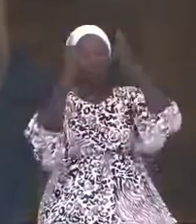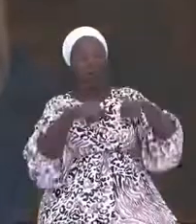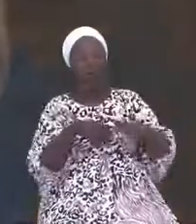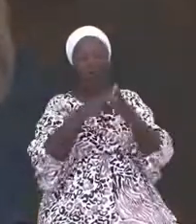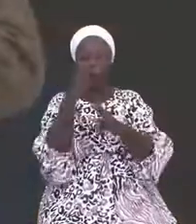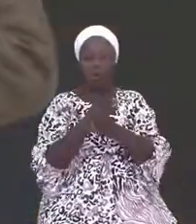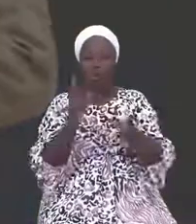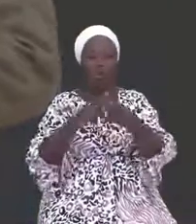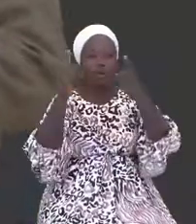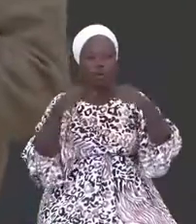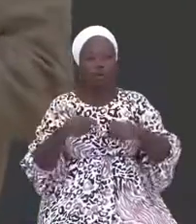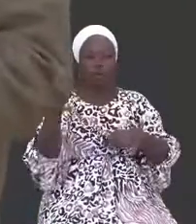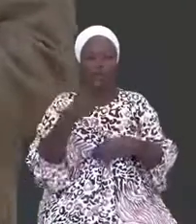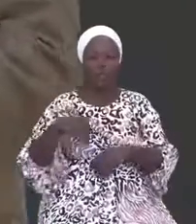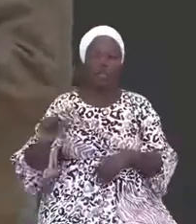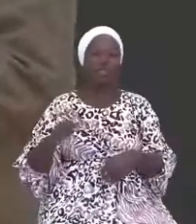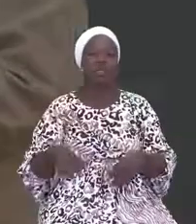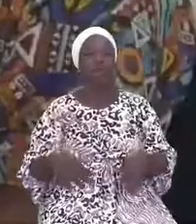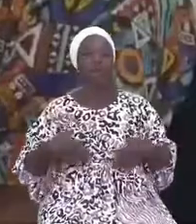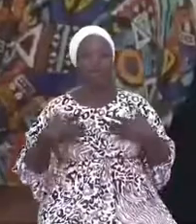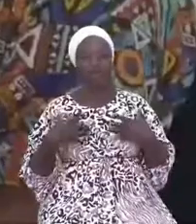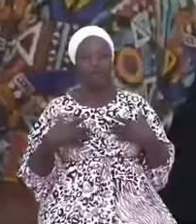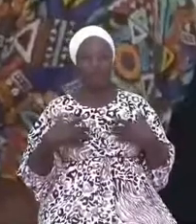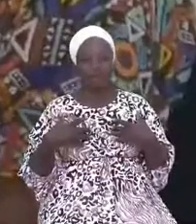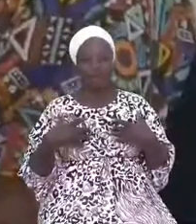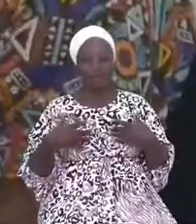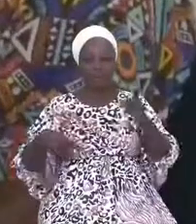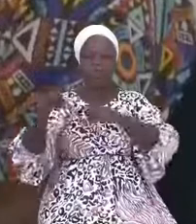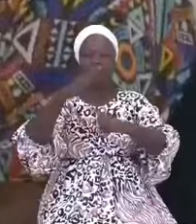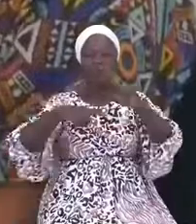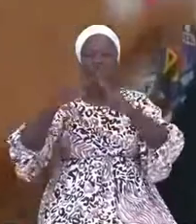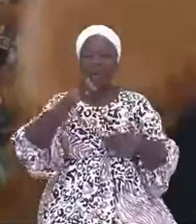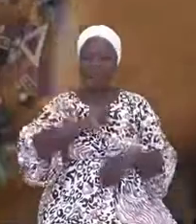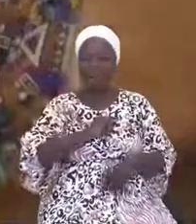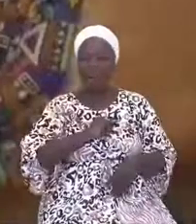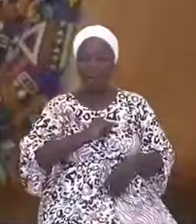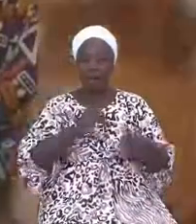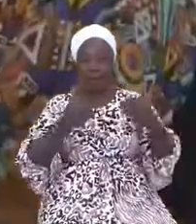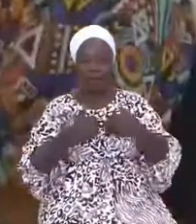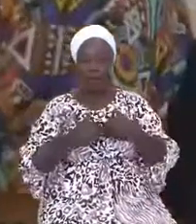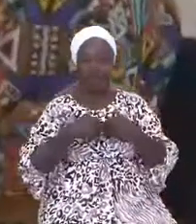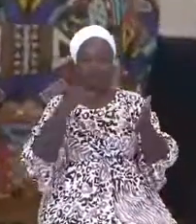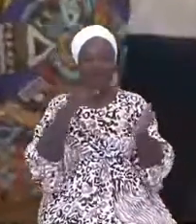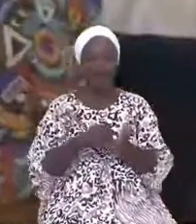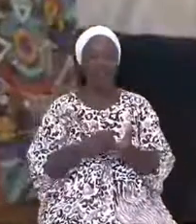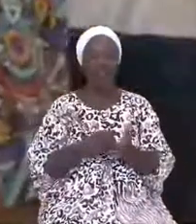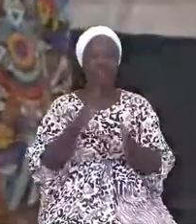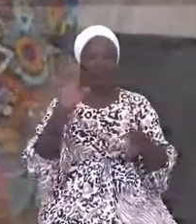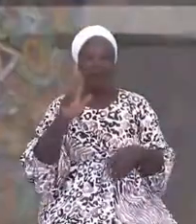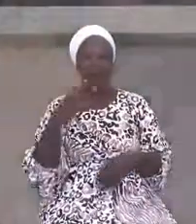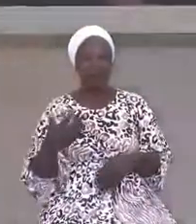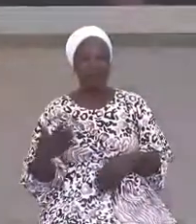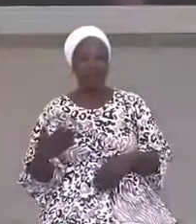dans le siècle à venir la vie éternelle je l'ai trois éléments rapidement premièrement